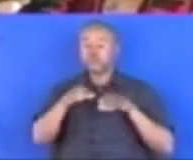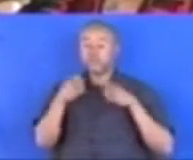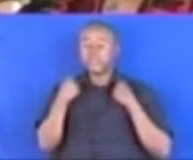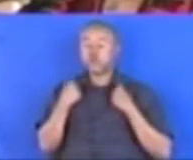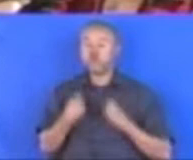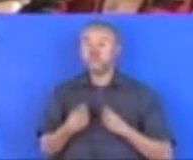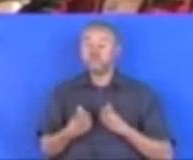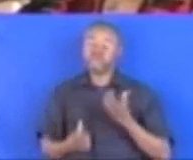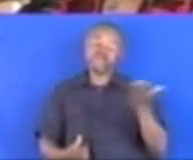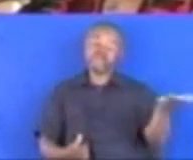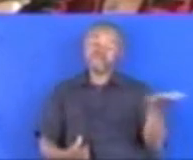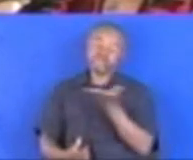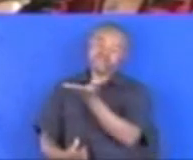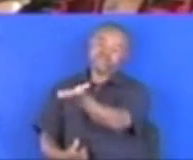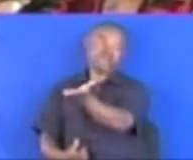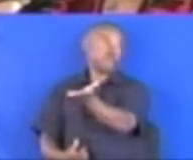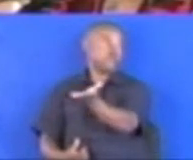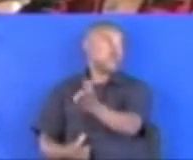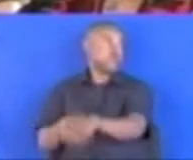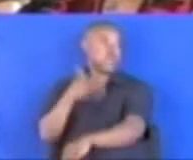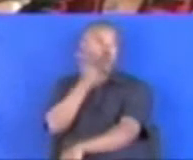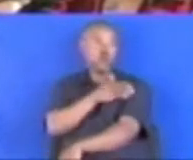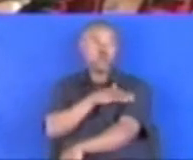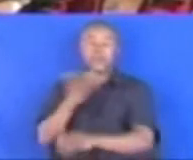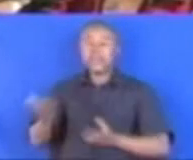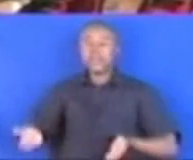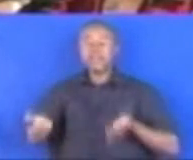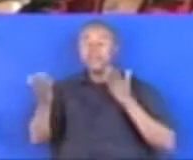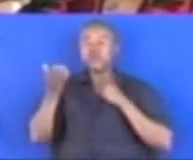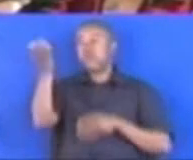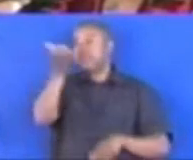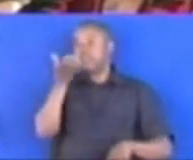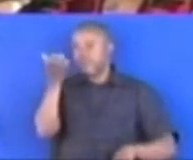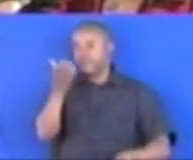ya Bunge ya huduma na maendeleo ya